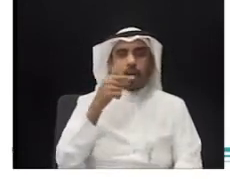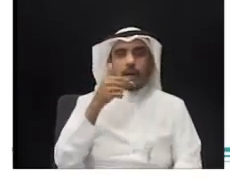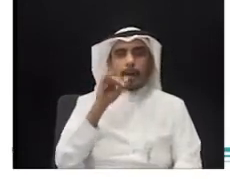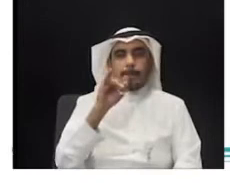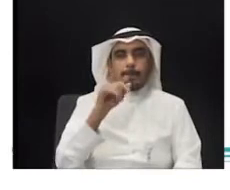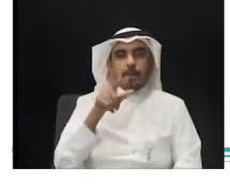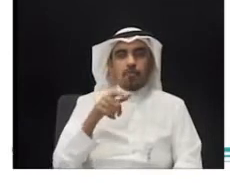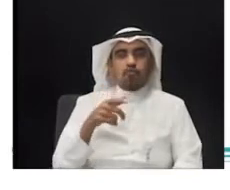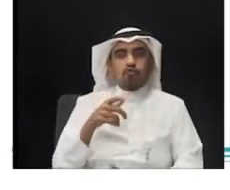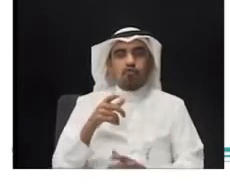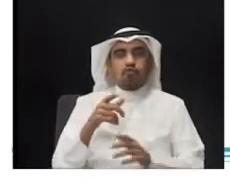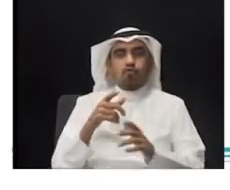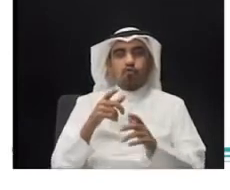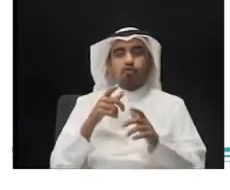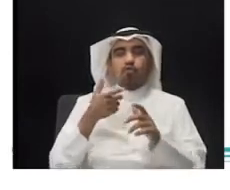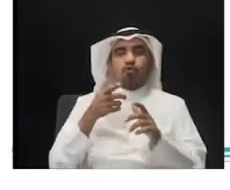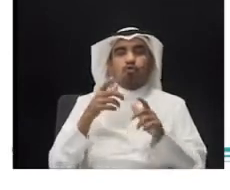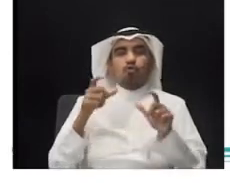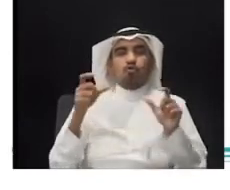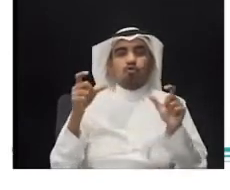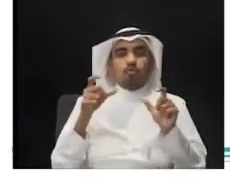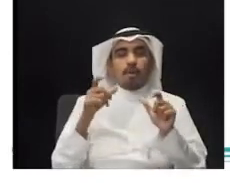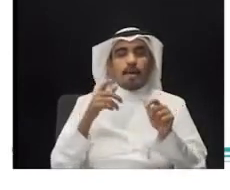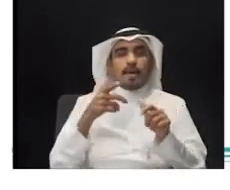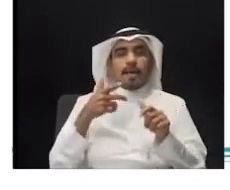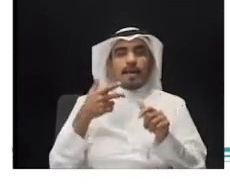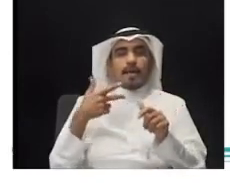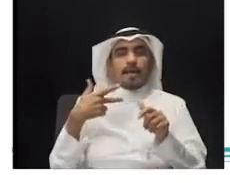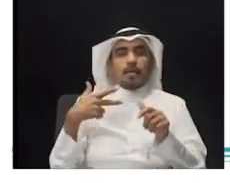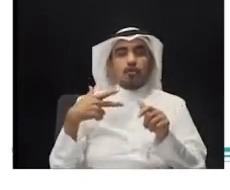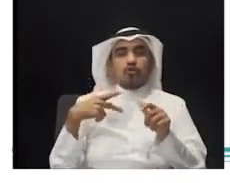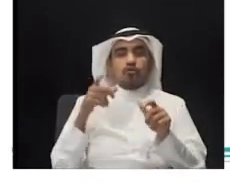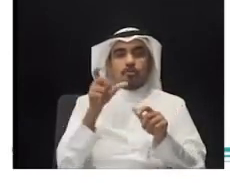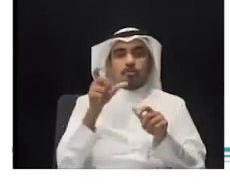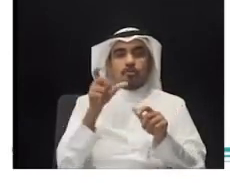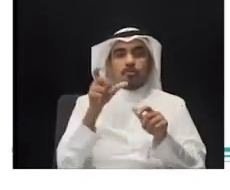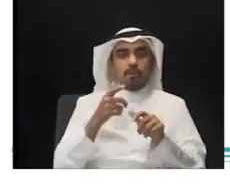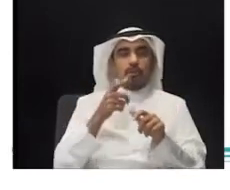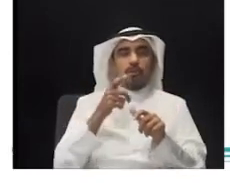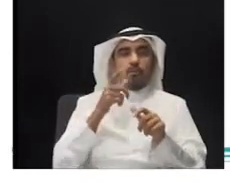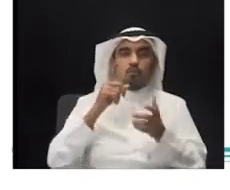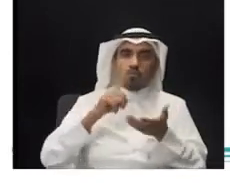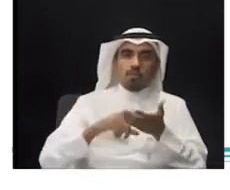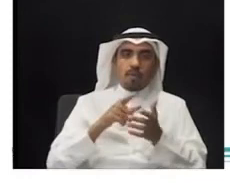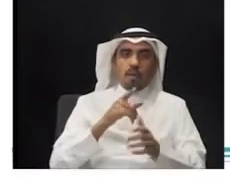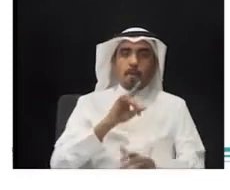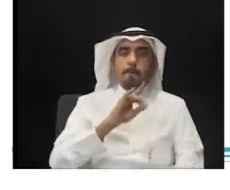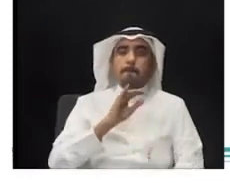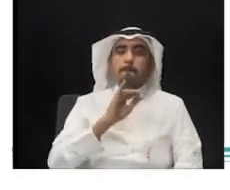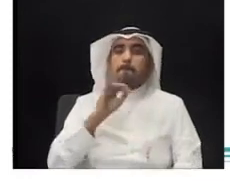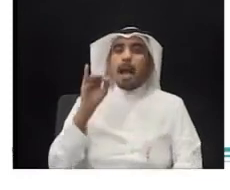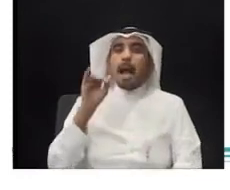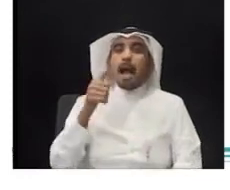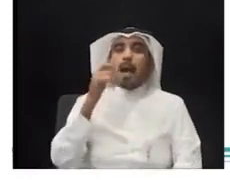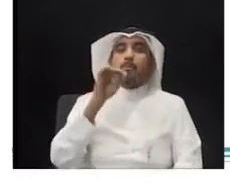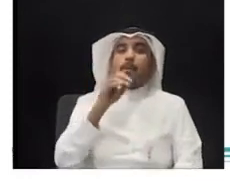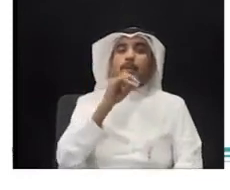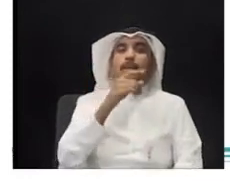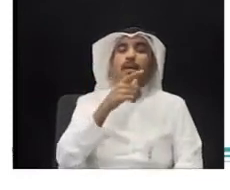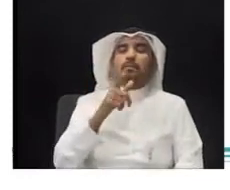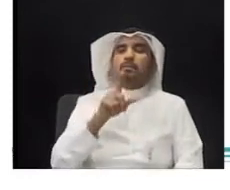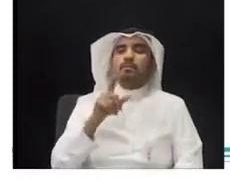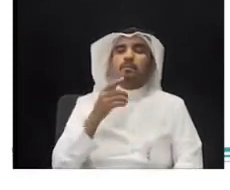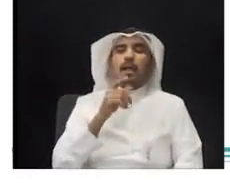محمد قائم جملة اسمية مثبتة، إذا قلنا ما محمد قائم نفيت عنه القيام،